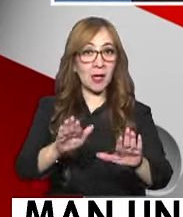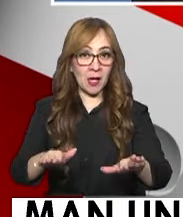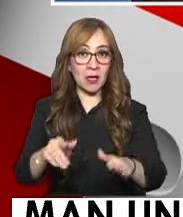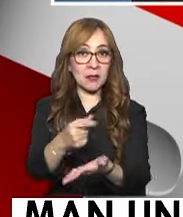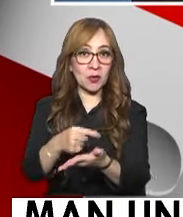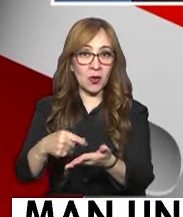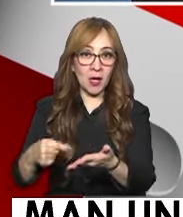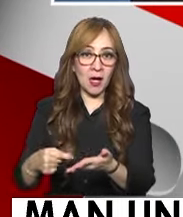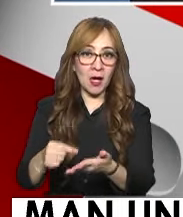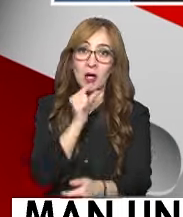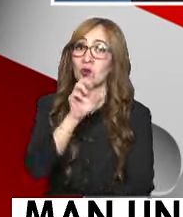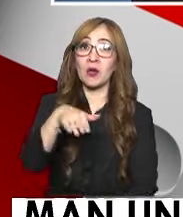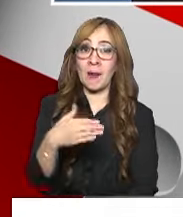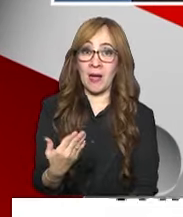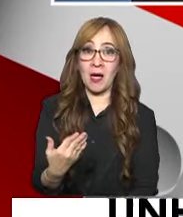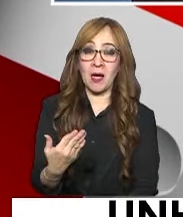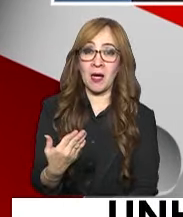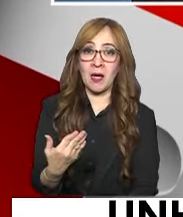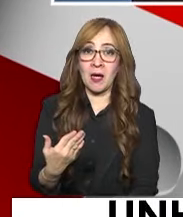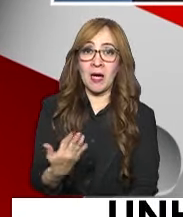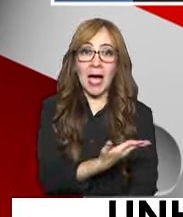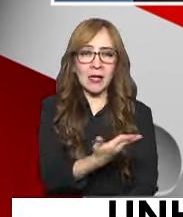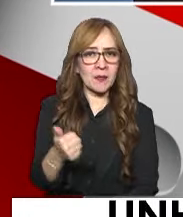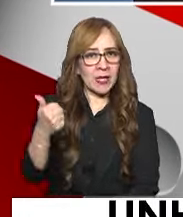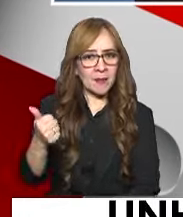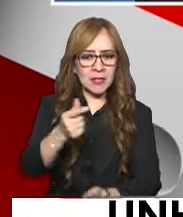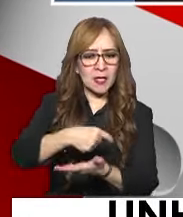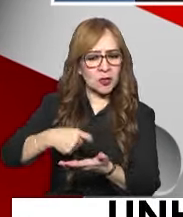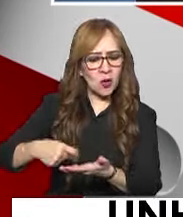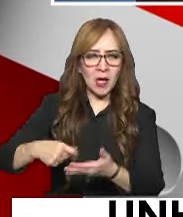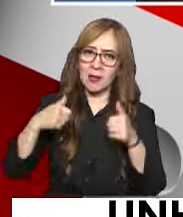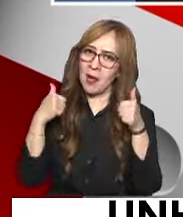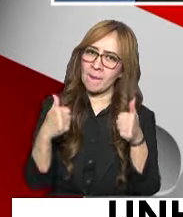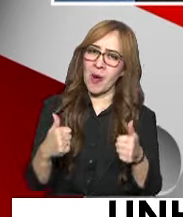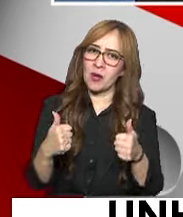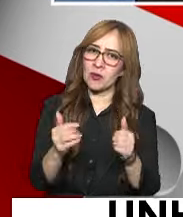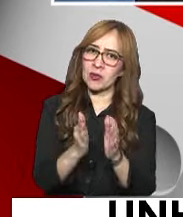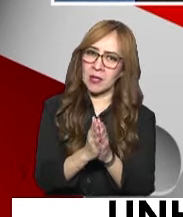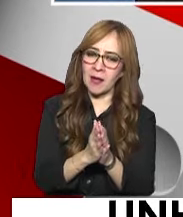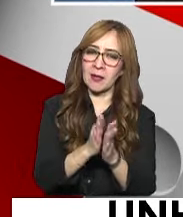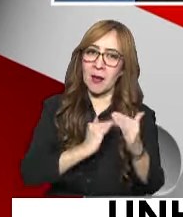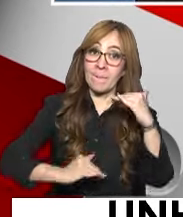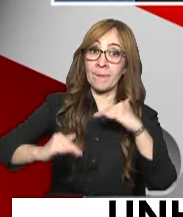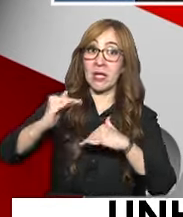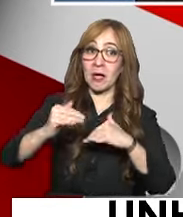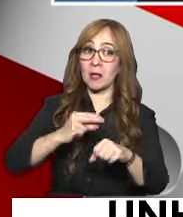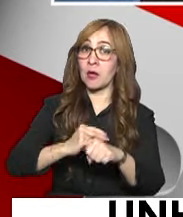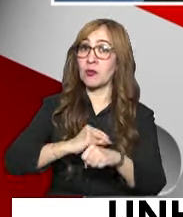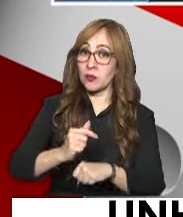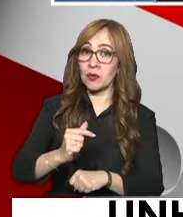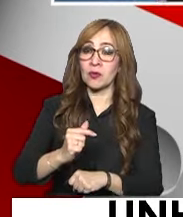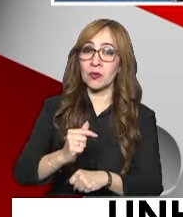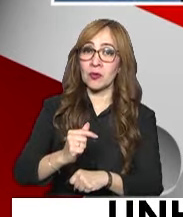nanti mereka ini bisa sekolah yang baik kemudian meningkatkan gurunya dengan